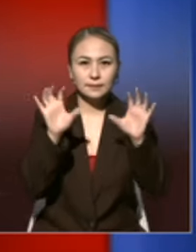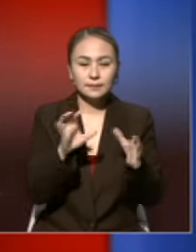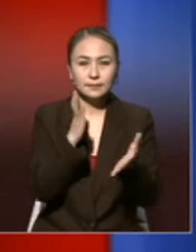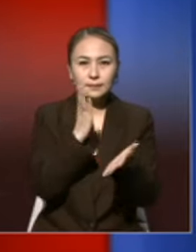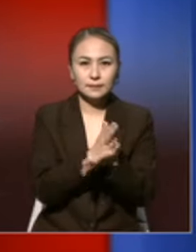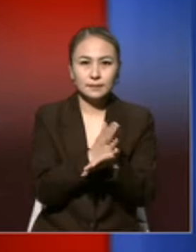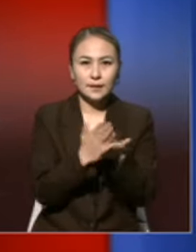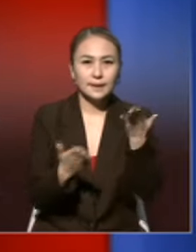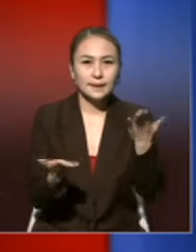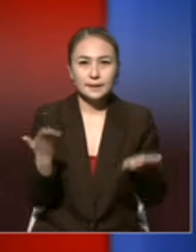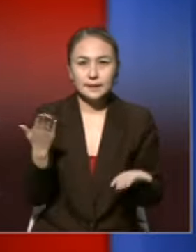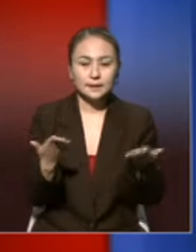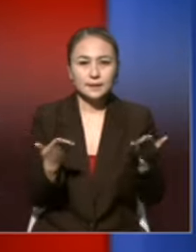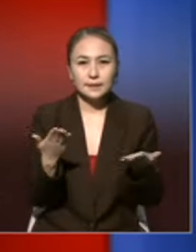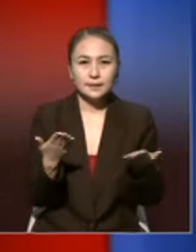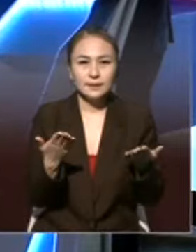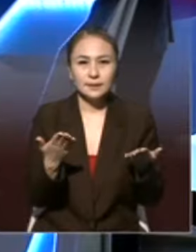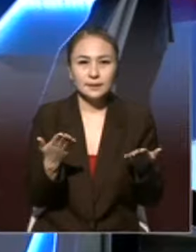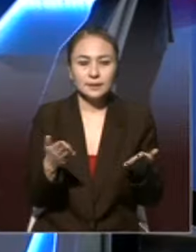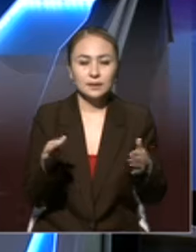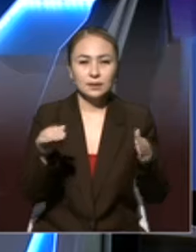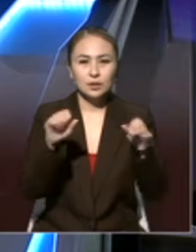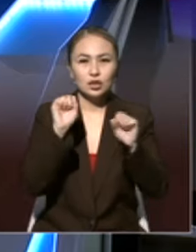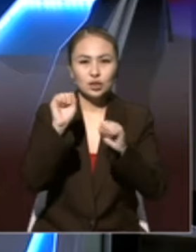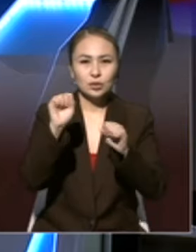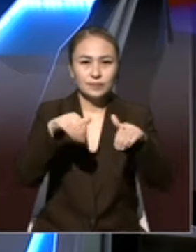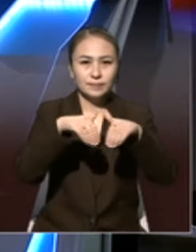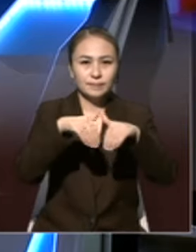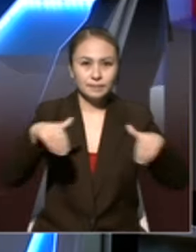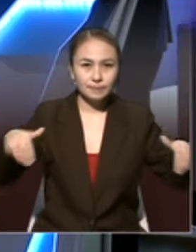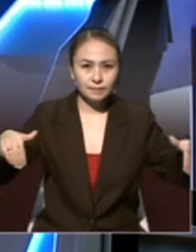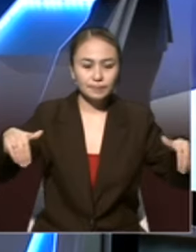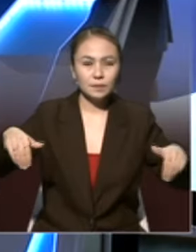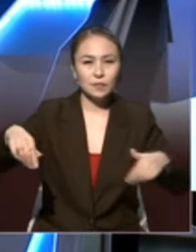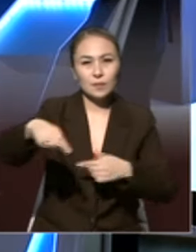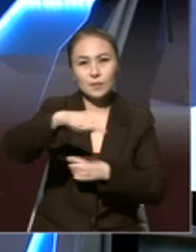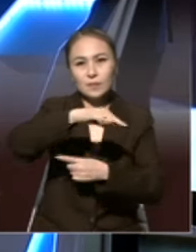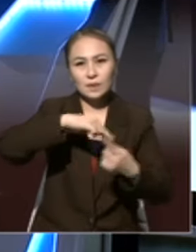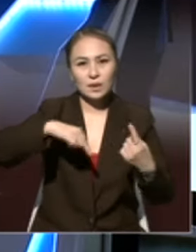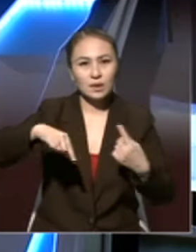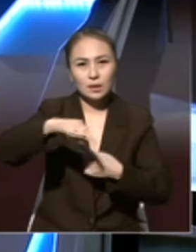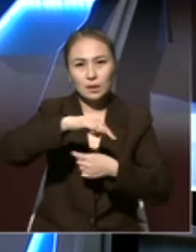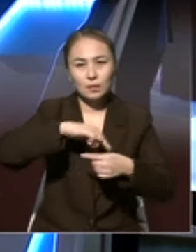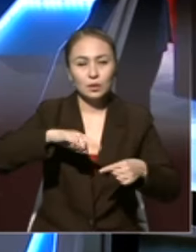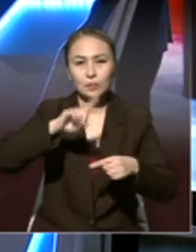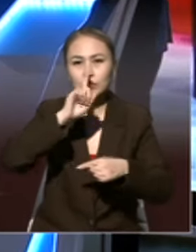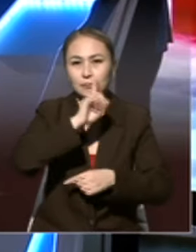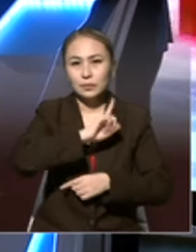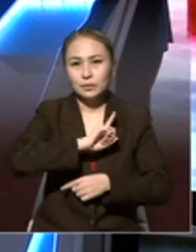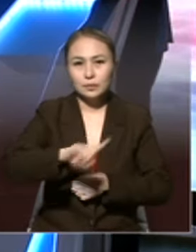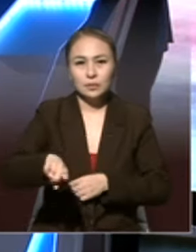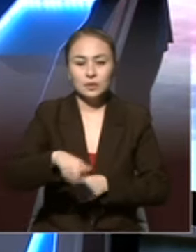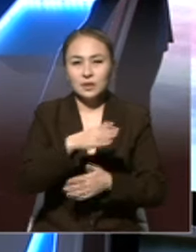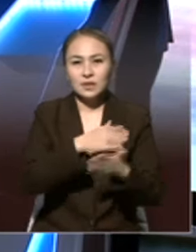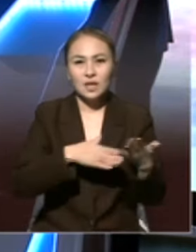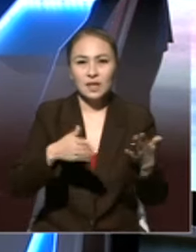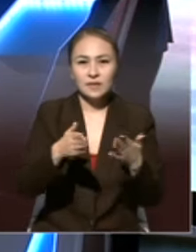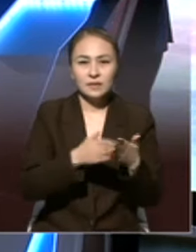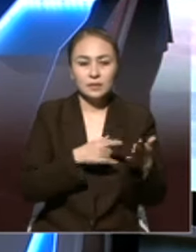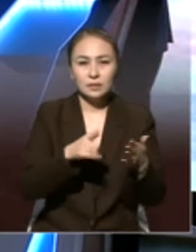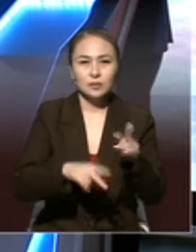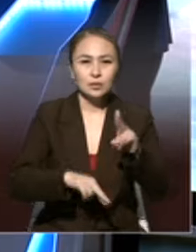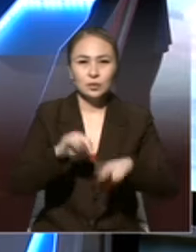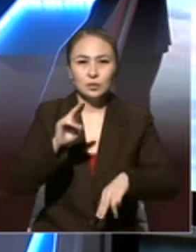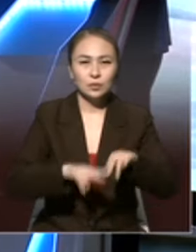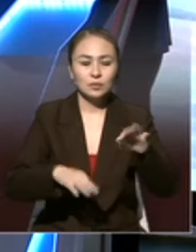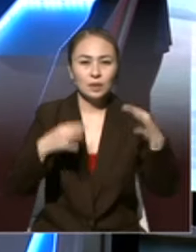Егер де сол, егер де мынау қорғау бөгеттері, егер де айналмалар, арналар болмаса, ол жерге мүлдем құрылыс салуға